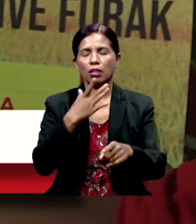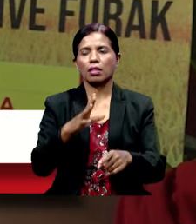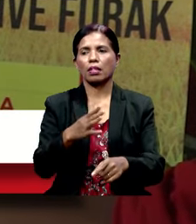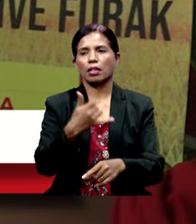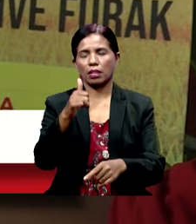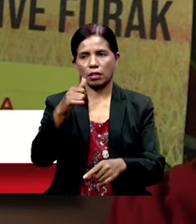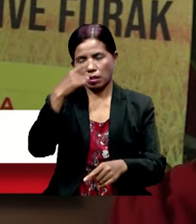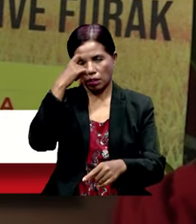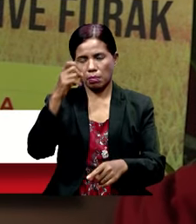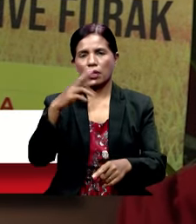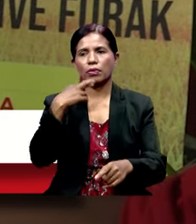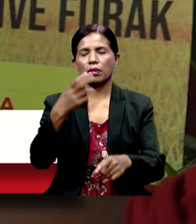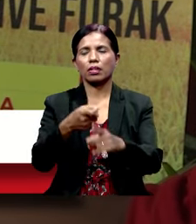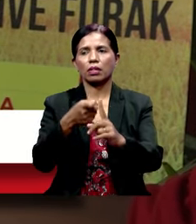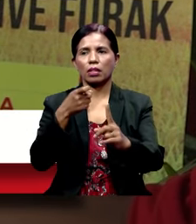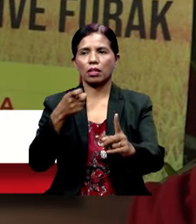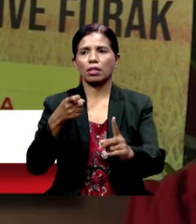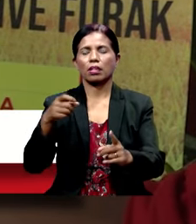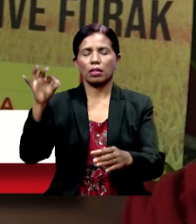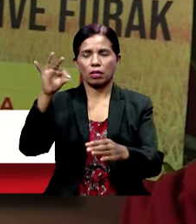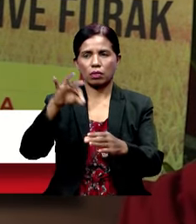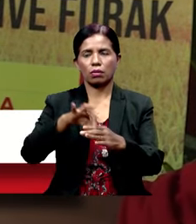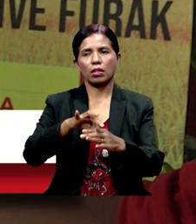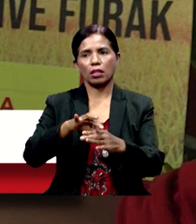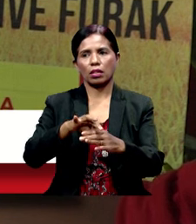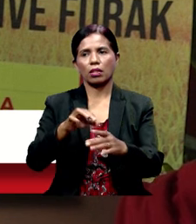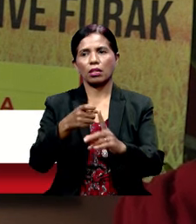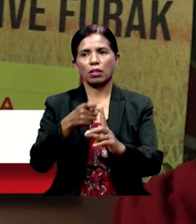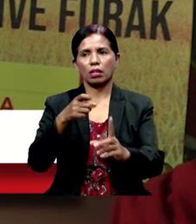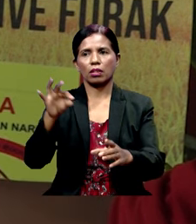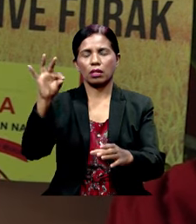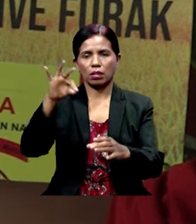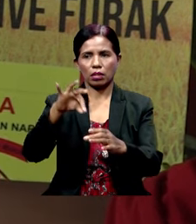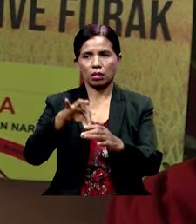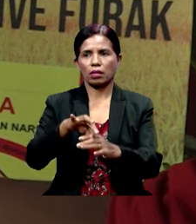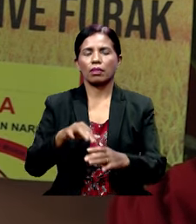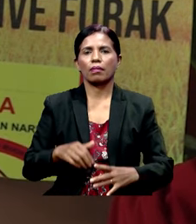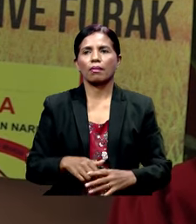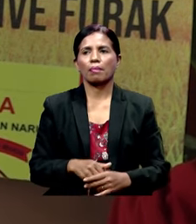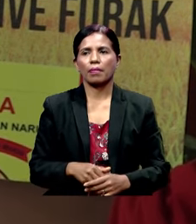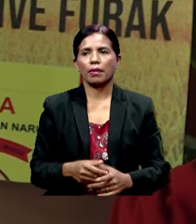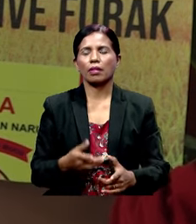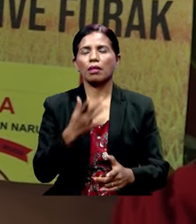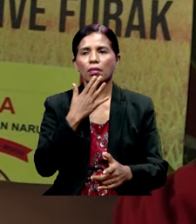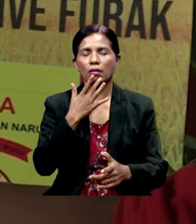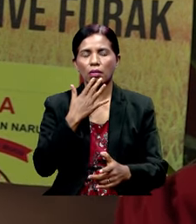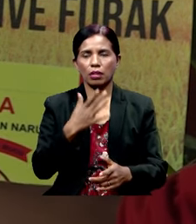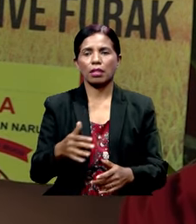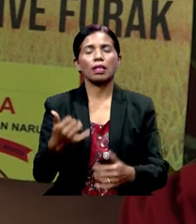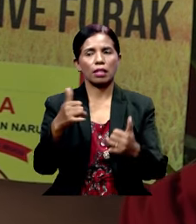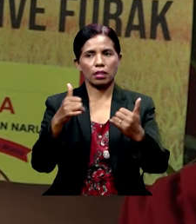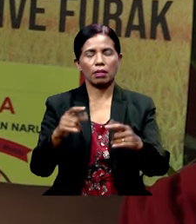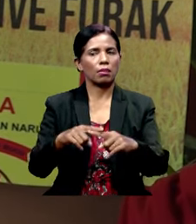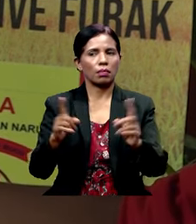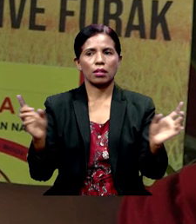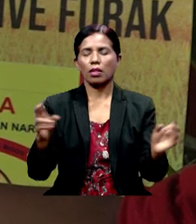tamba fos ne usi ninia be biji padi ne sira steam ka sira kukus de. Ne mani korne saya anesane mai be los